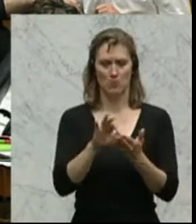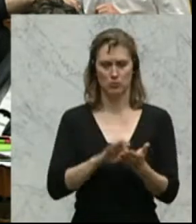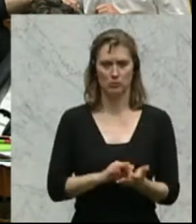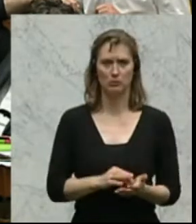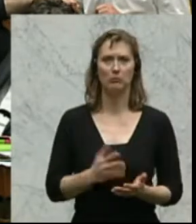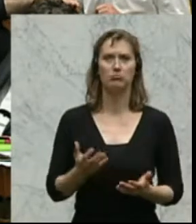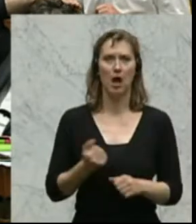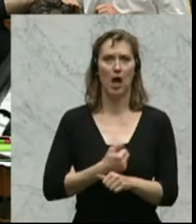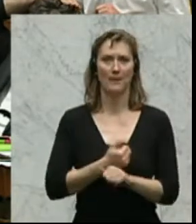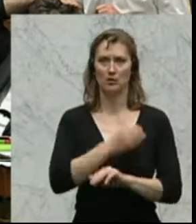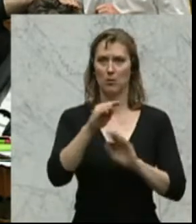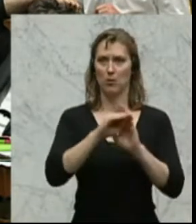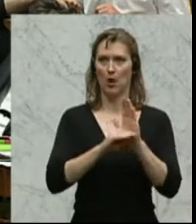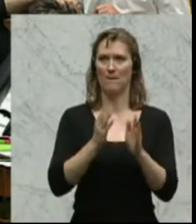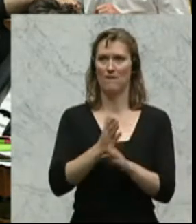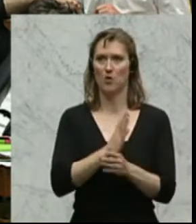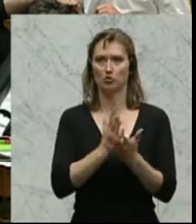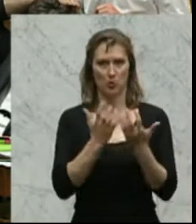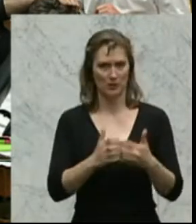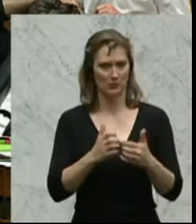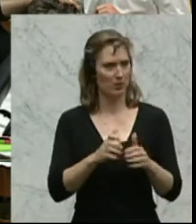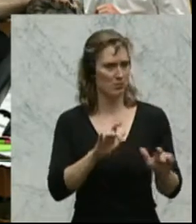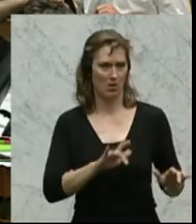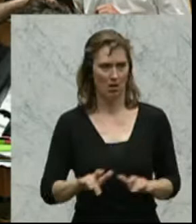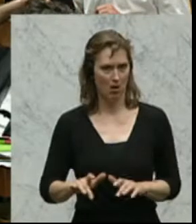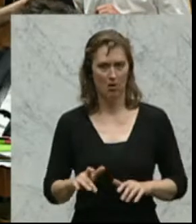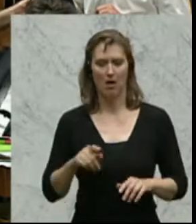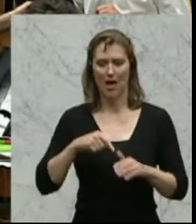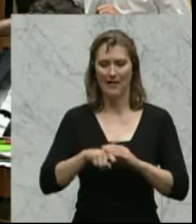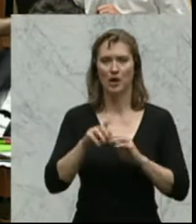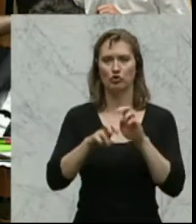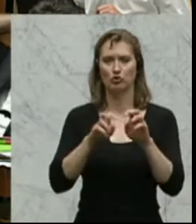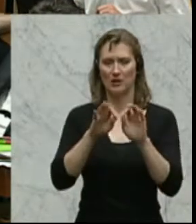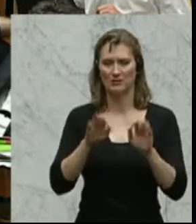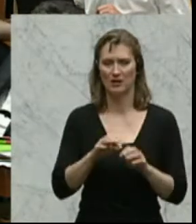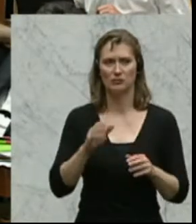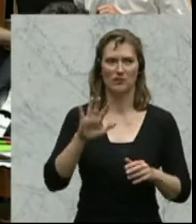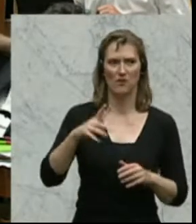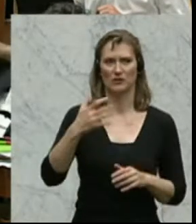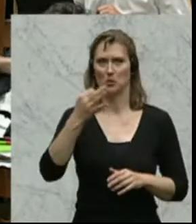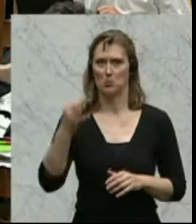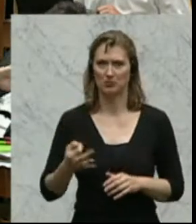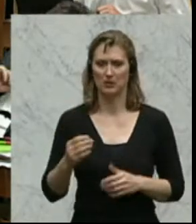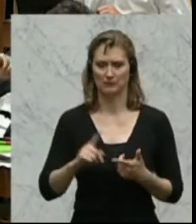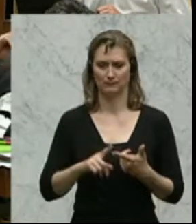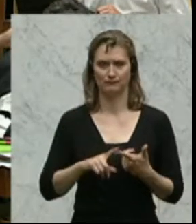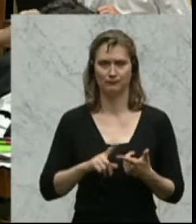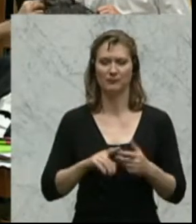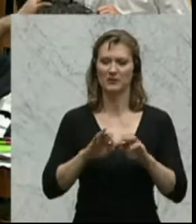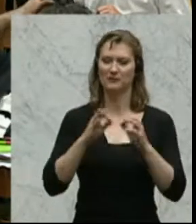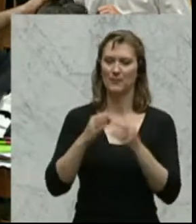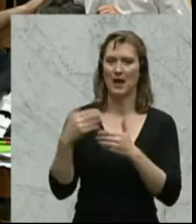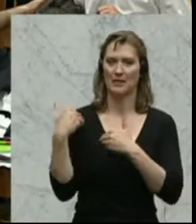Arbeitsprogramm, wie schon vorgetragen, vorgegeben. Eingangssteuersatz in Richtung 25%, zweitens Familienentlastung,